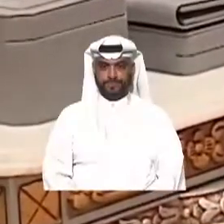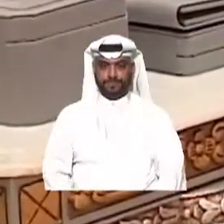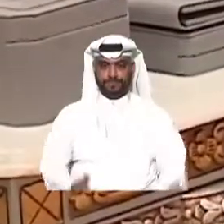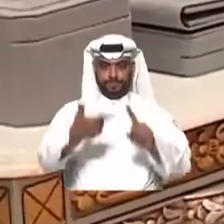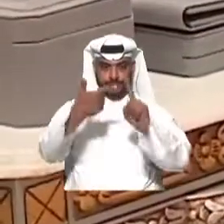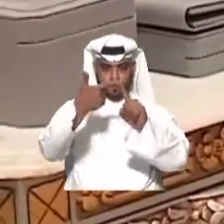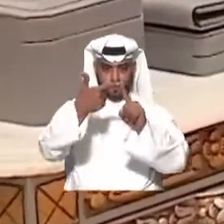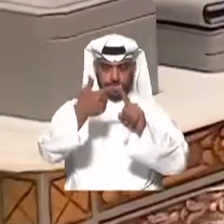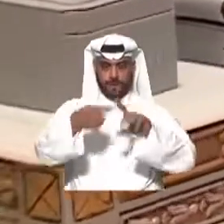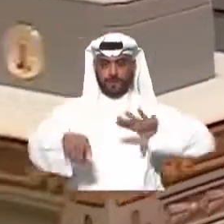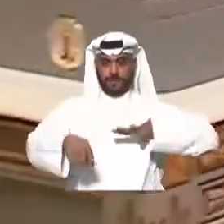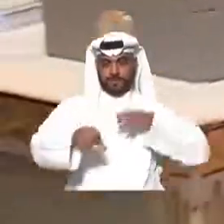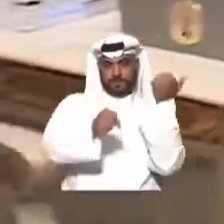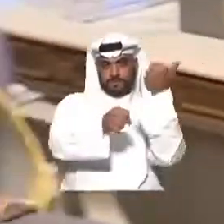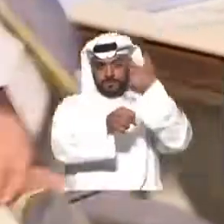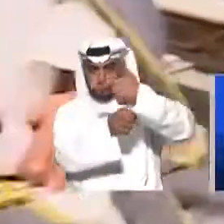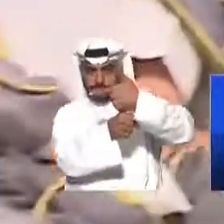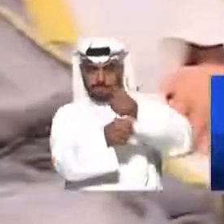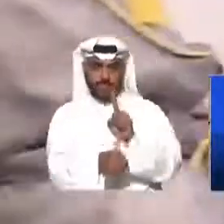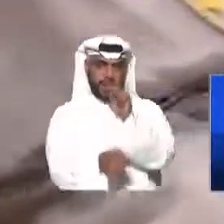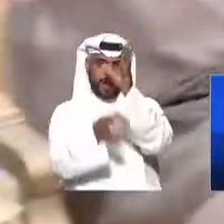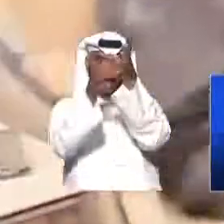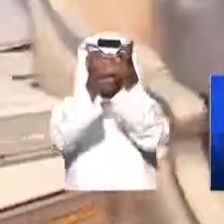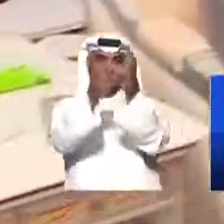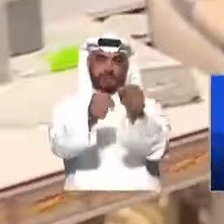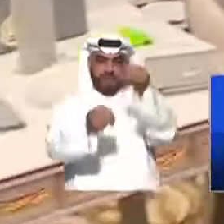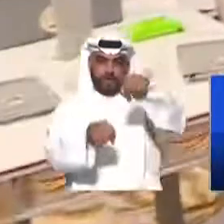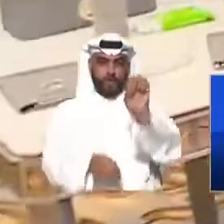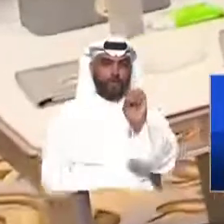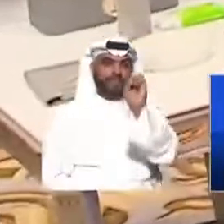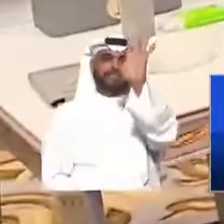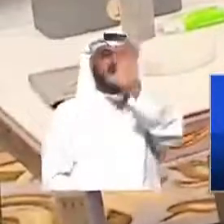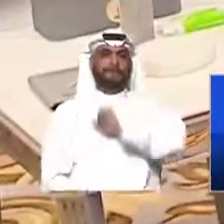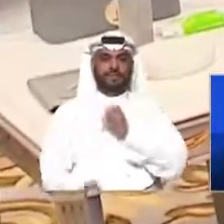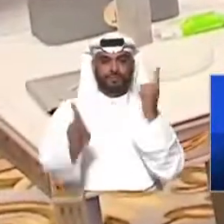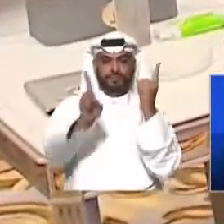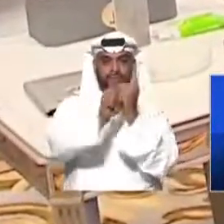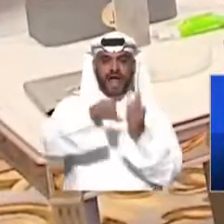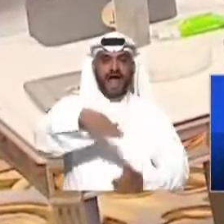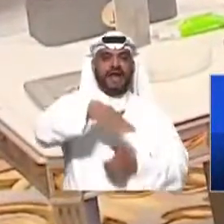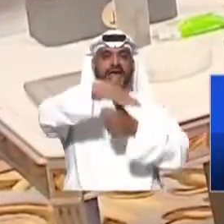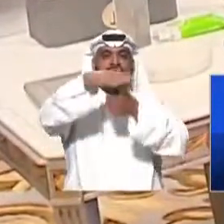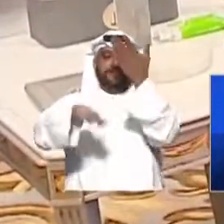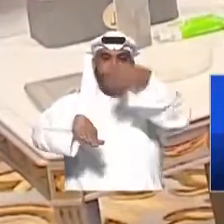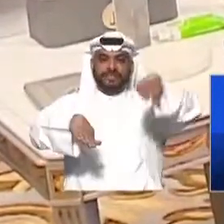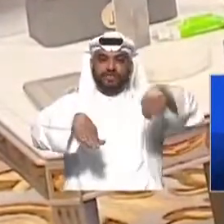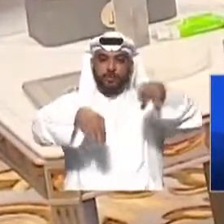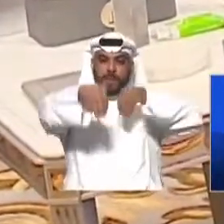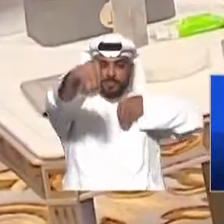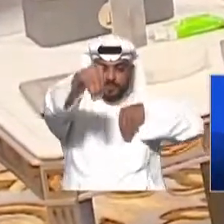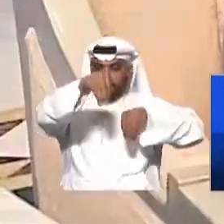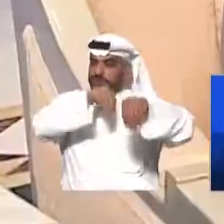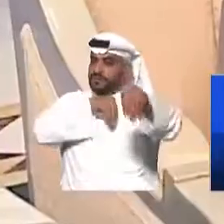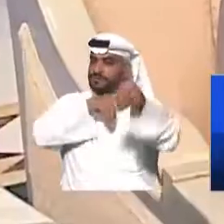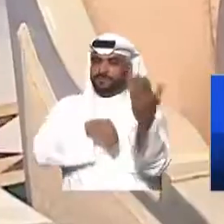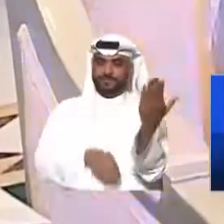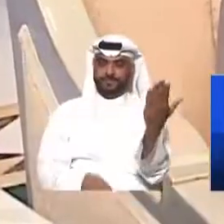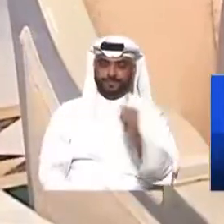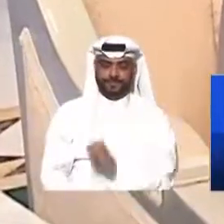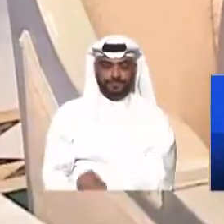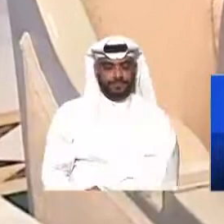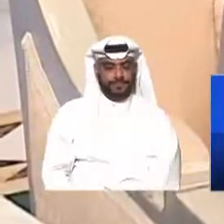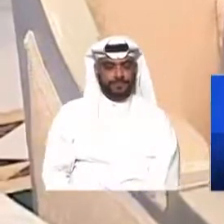كما استقبل سمو ولي العهد حفظه الله بقصر السيف صباح اليوم رئيس مجلس الأمة بالإنابة أحمد خليفة شحومي.